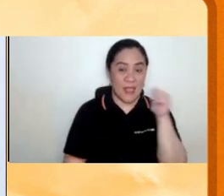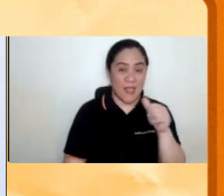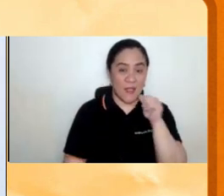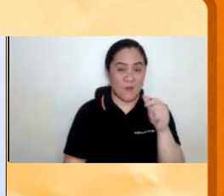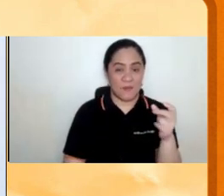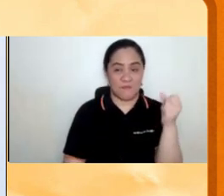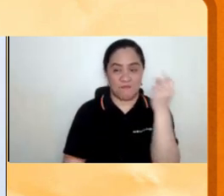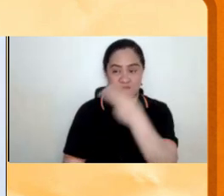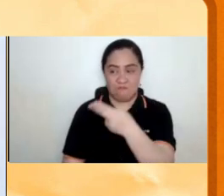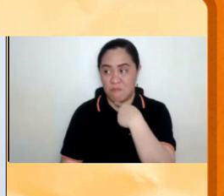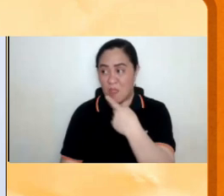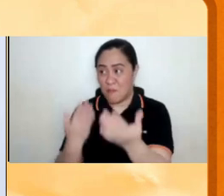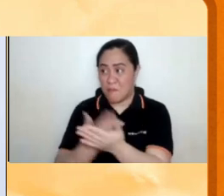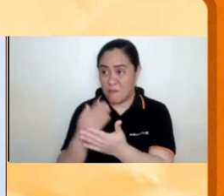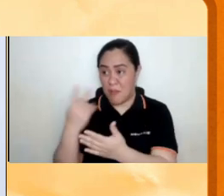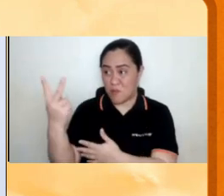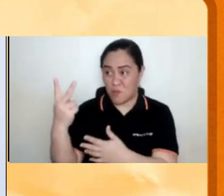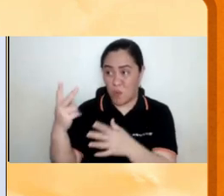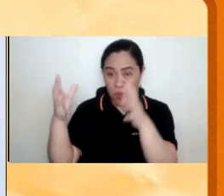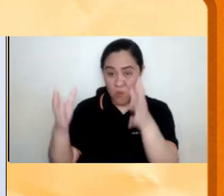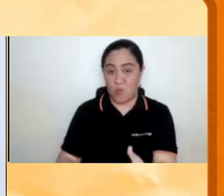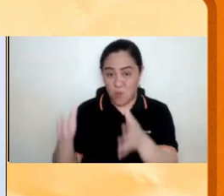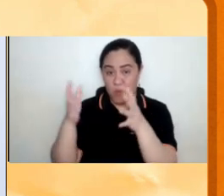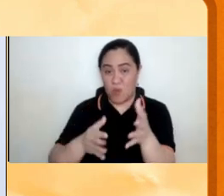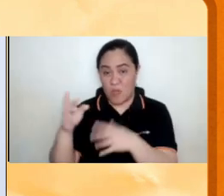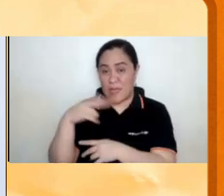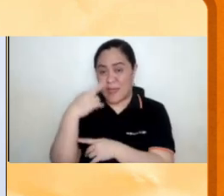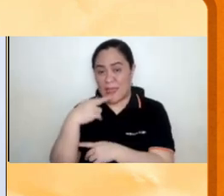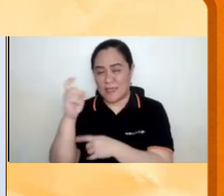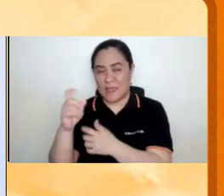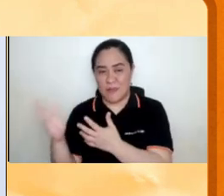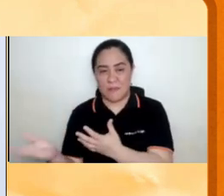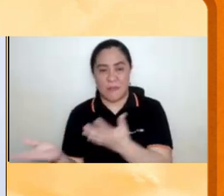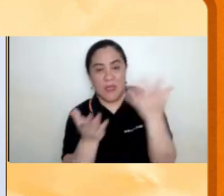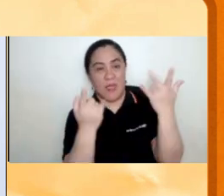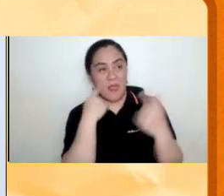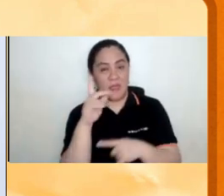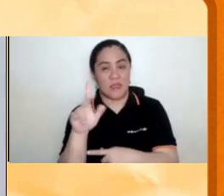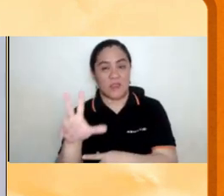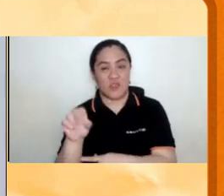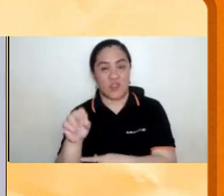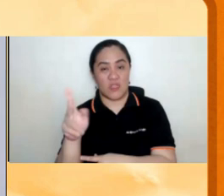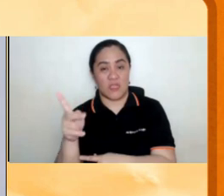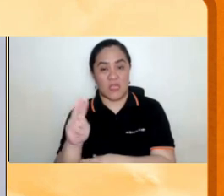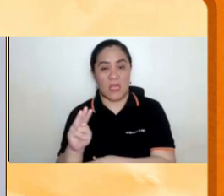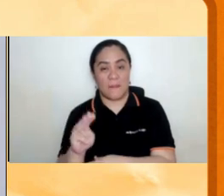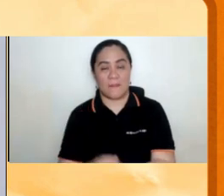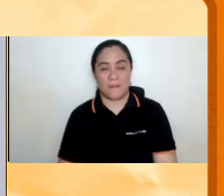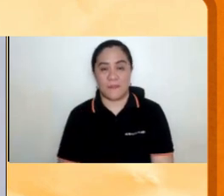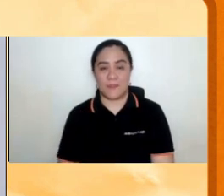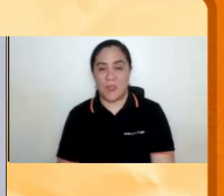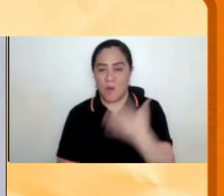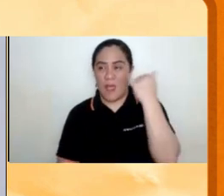2 sako ng bigas at kailangan niya itong ihatid ng mahigit 3 kilometro ang layo. At dahil nagmamadali